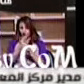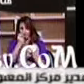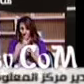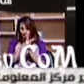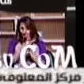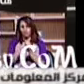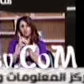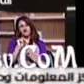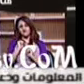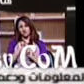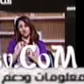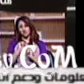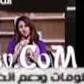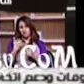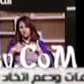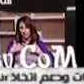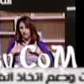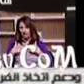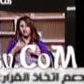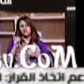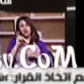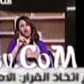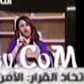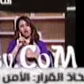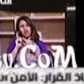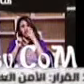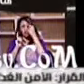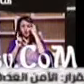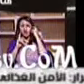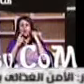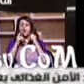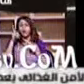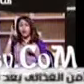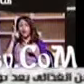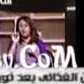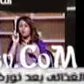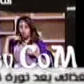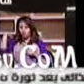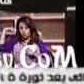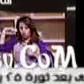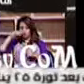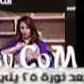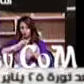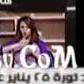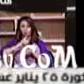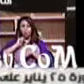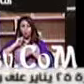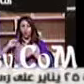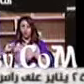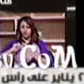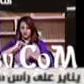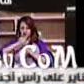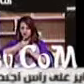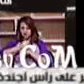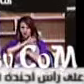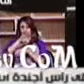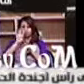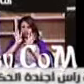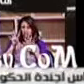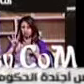سياسيه او مكاينات سياسيه او غيره لا انا مش مع ده حقيقه في قرار والتت انا قلته قت قلت قرارات الرئيس